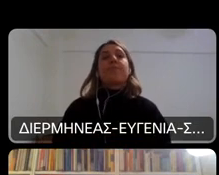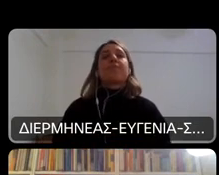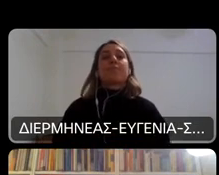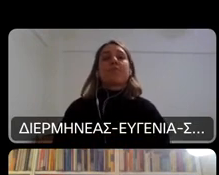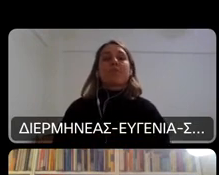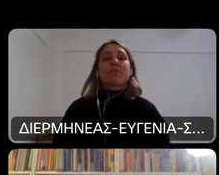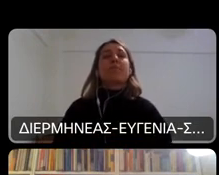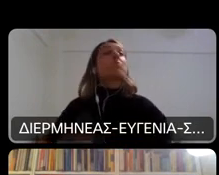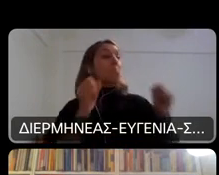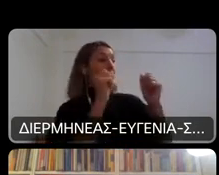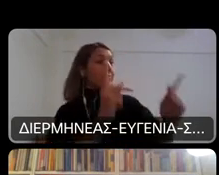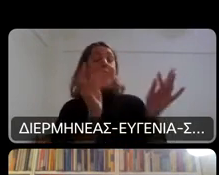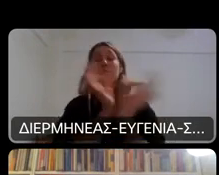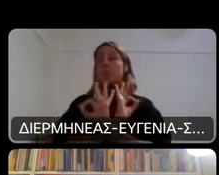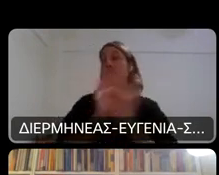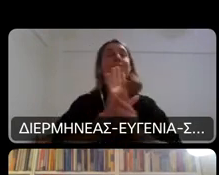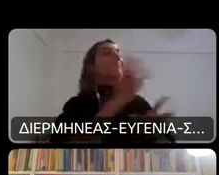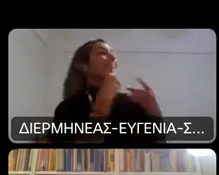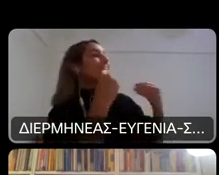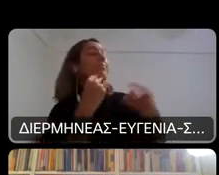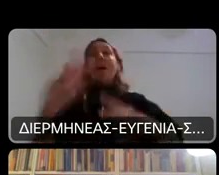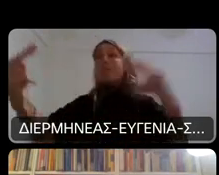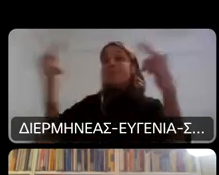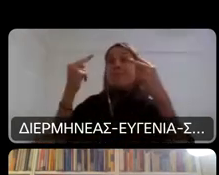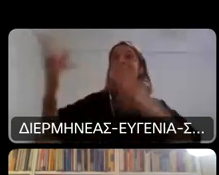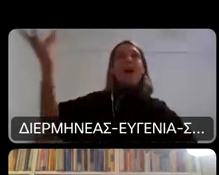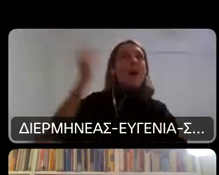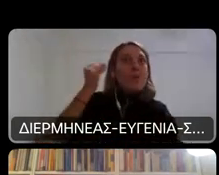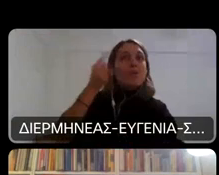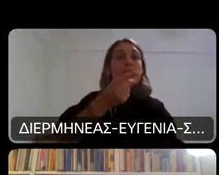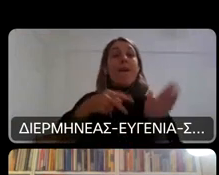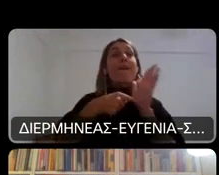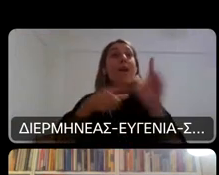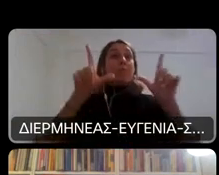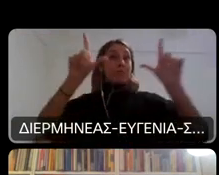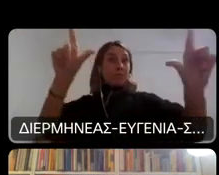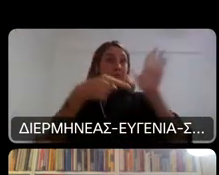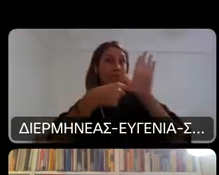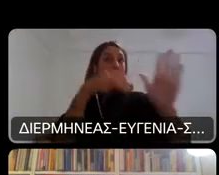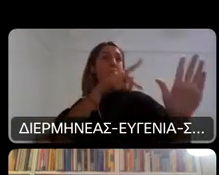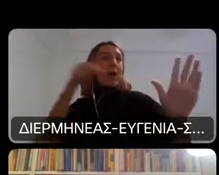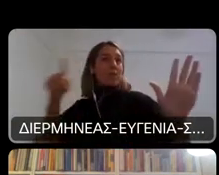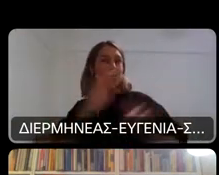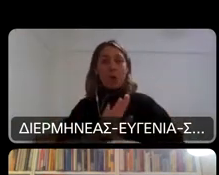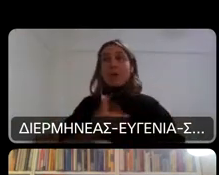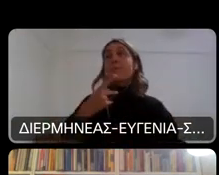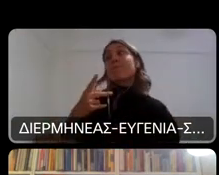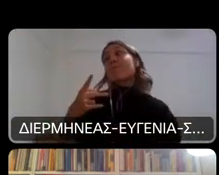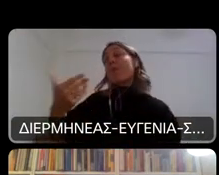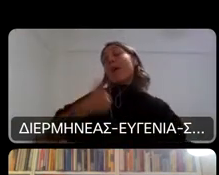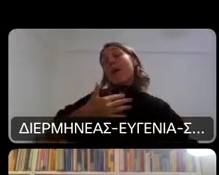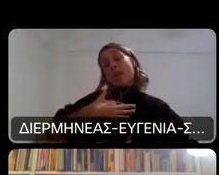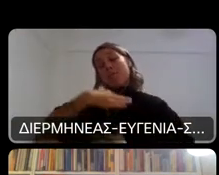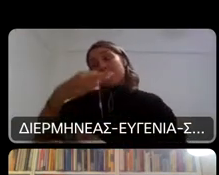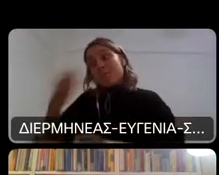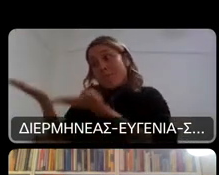Εντάξει. Πολύ ωραία. Ούτε με βλέπετε, βλέπετε και το PowerPoint. Ευχαριστώ πάρα πολύ για την πρόσκληση